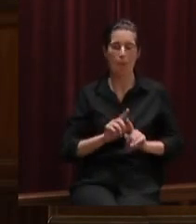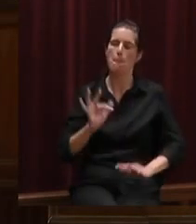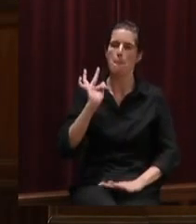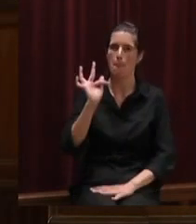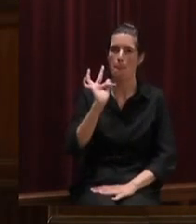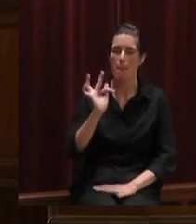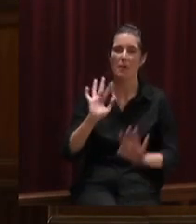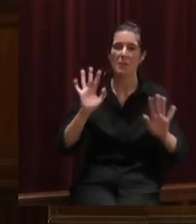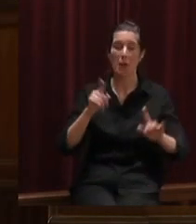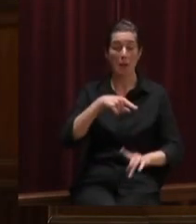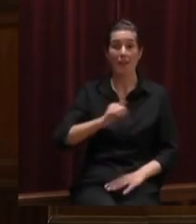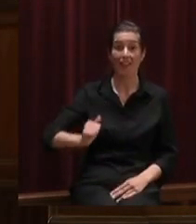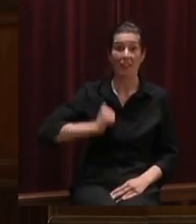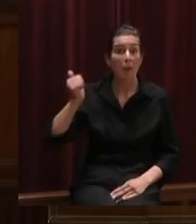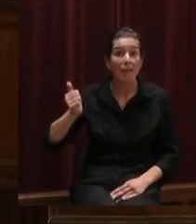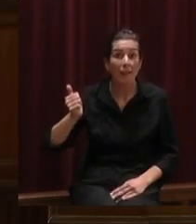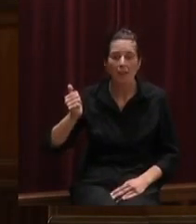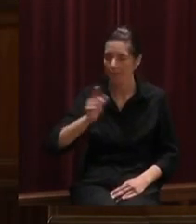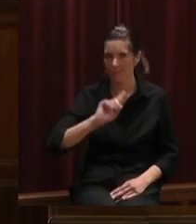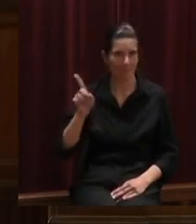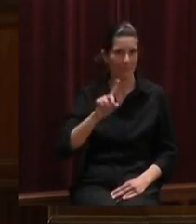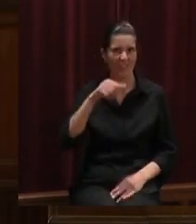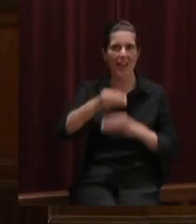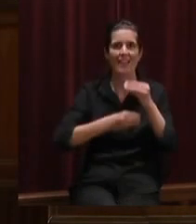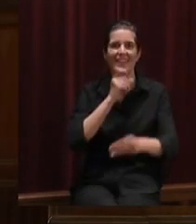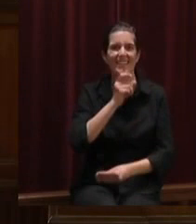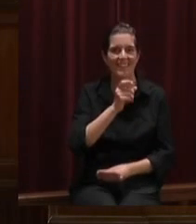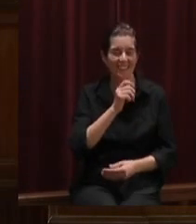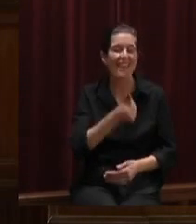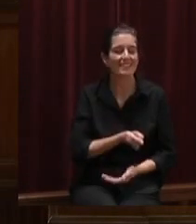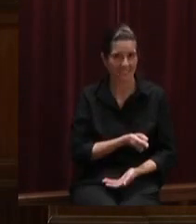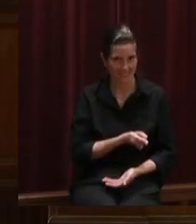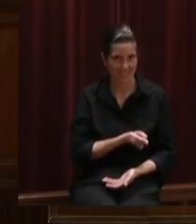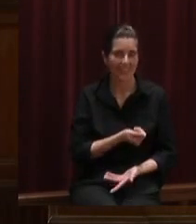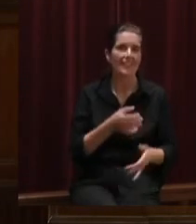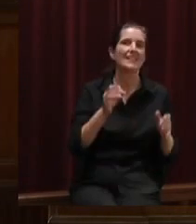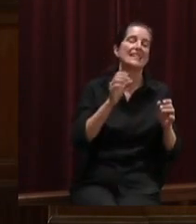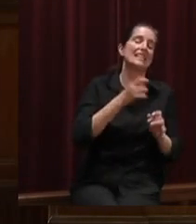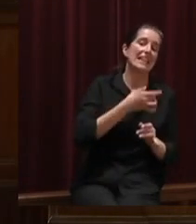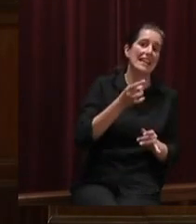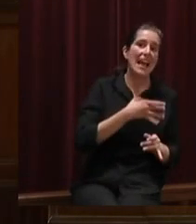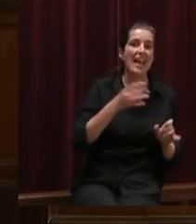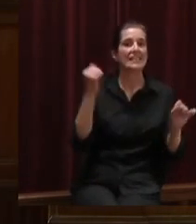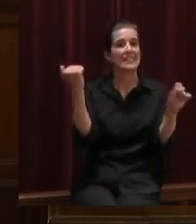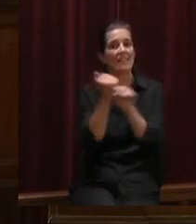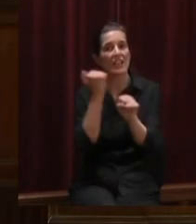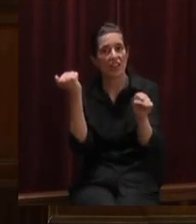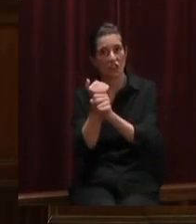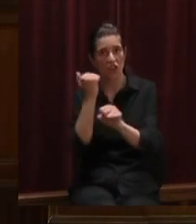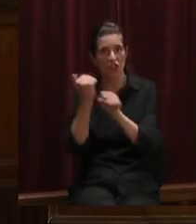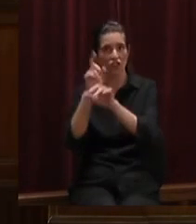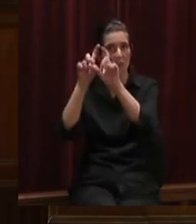per casualitat. Han estat els treballadors i els seus sindicats, els empresaris i les seves patronals els que han fet